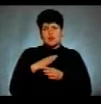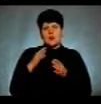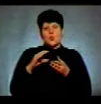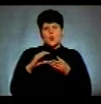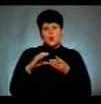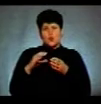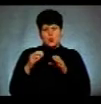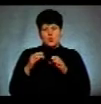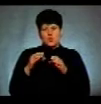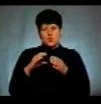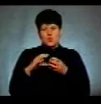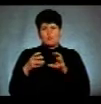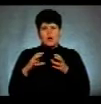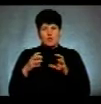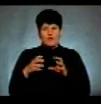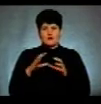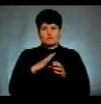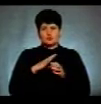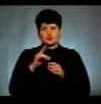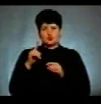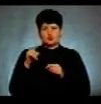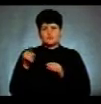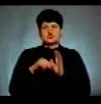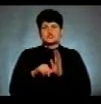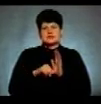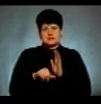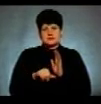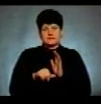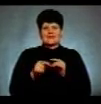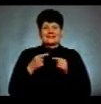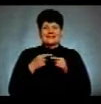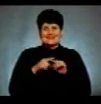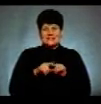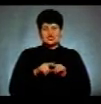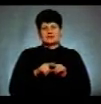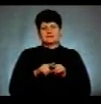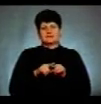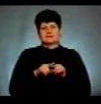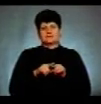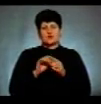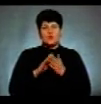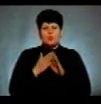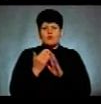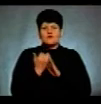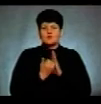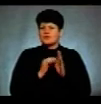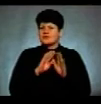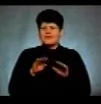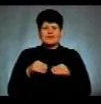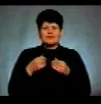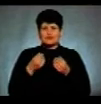упаковка оригінальна лікарського засобу, наприклад, становить номером 60, то технічні умови програми не